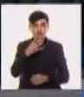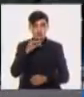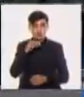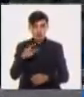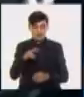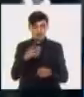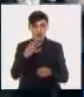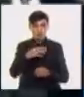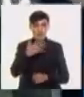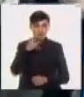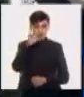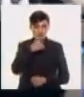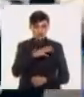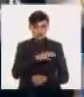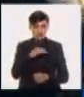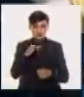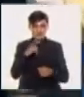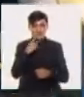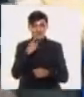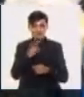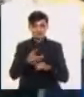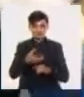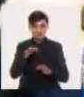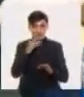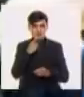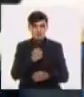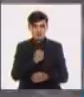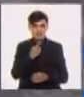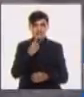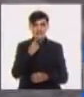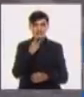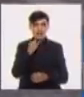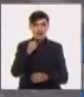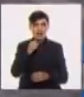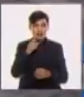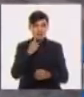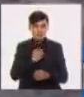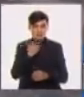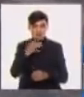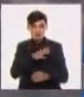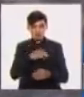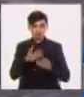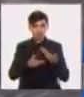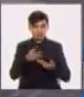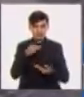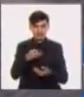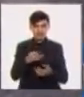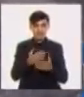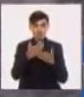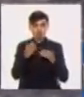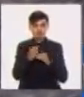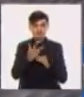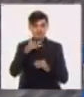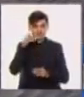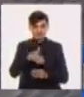1945 года, по брусчатке Красной площади шагали бойцы Красной армии. В 2004 2020-м по центру столицы прошли больше